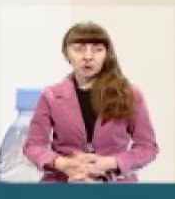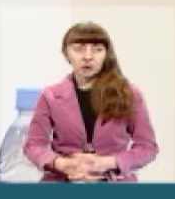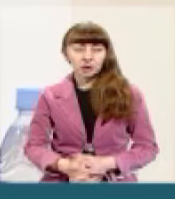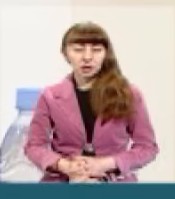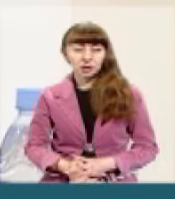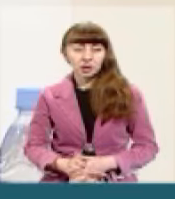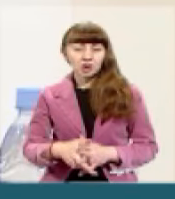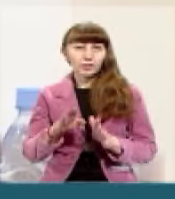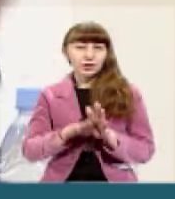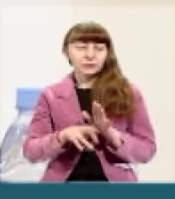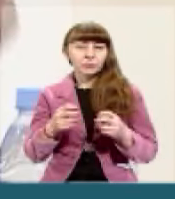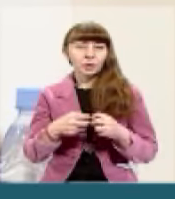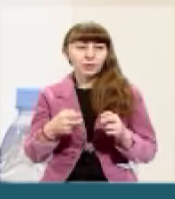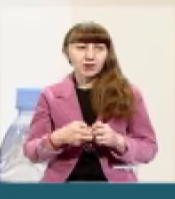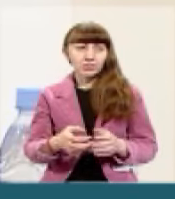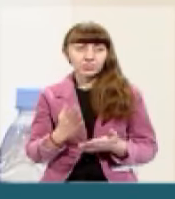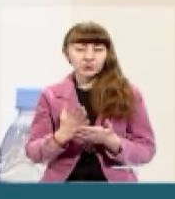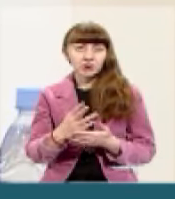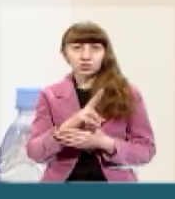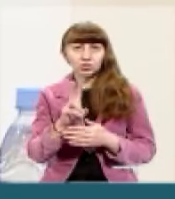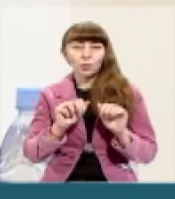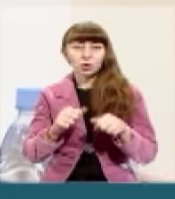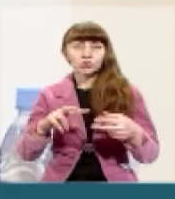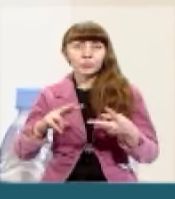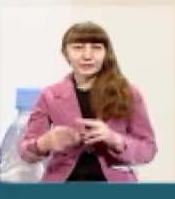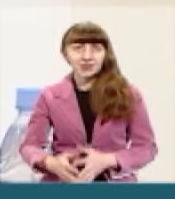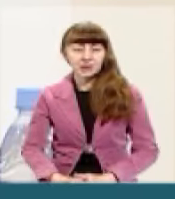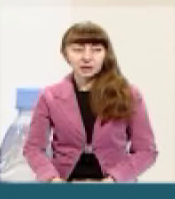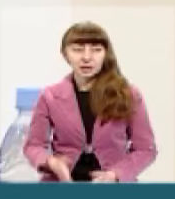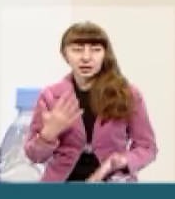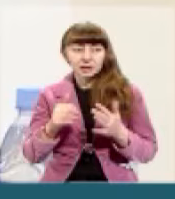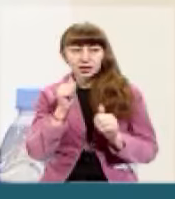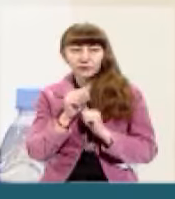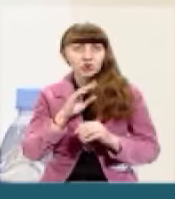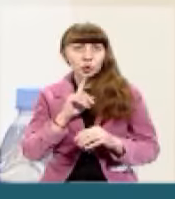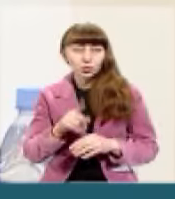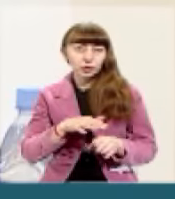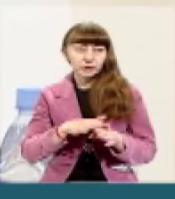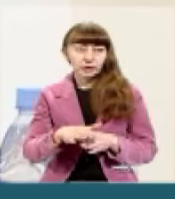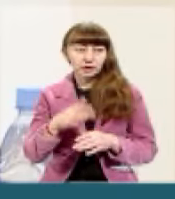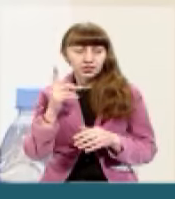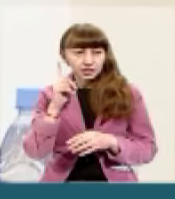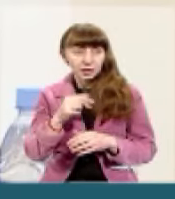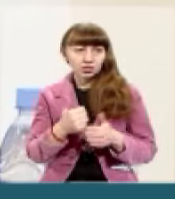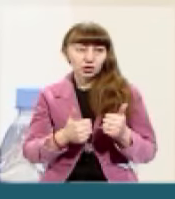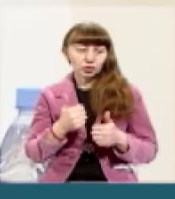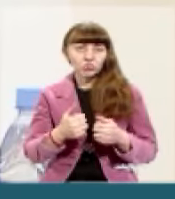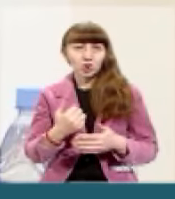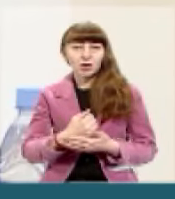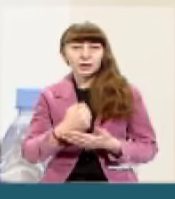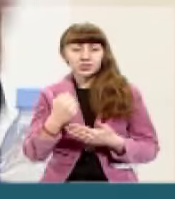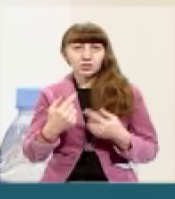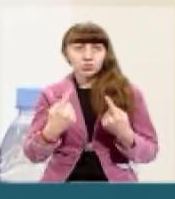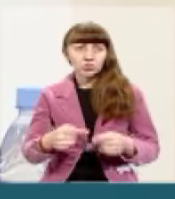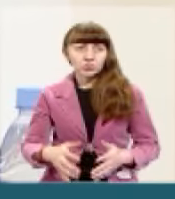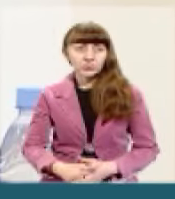предприятия, без проблем. Они готовы друг друга поменять. Мы, если завтра не будут исполнять, они и знают конкуренцию свою. Уберем другого, другого